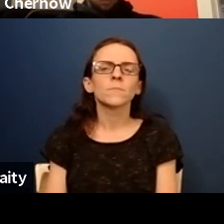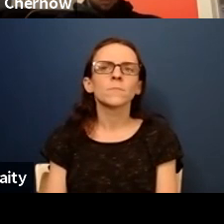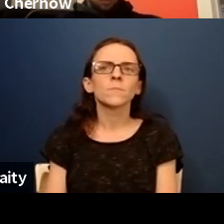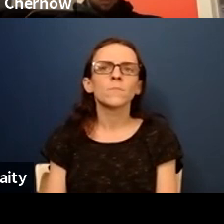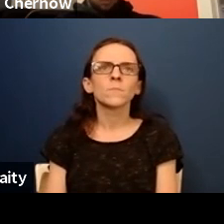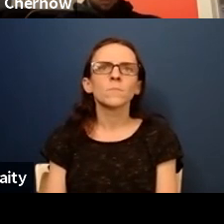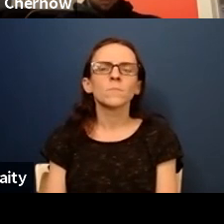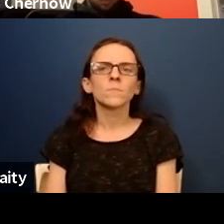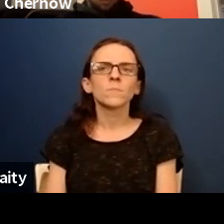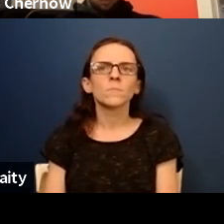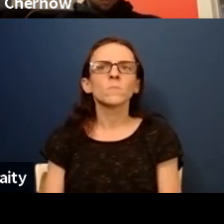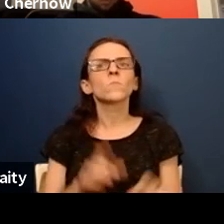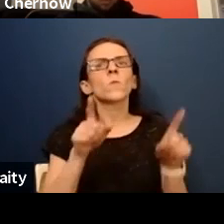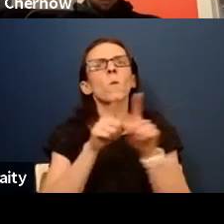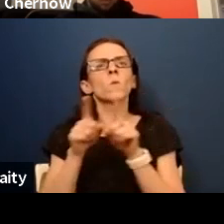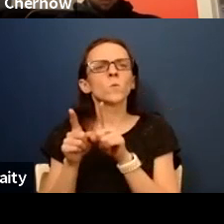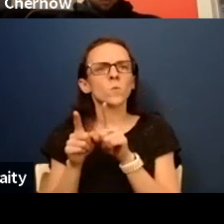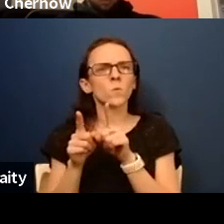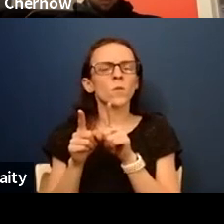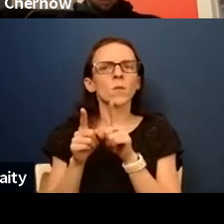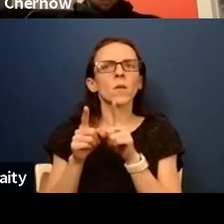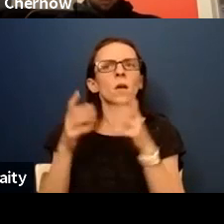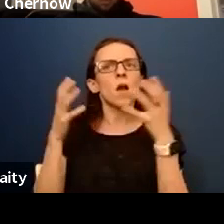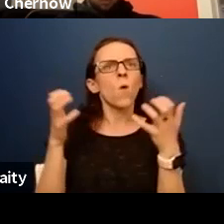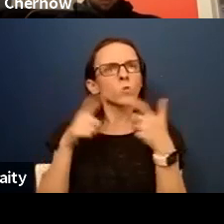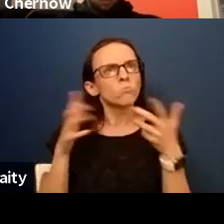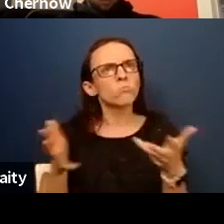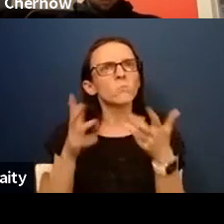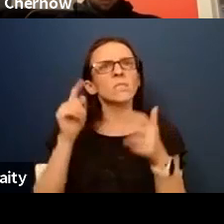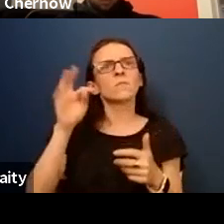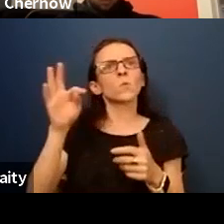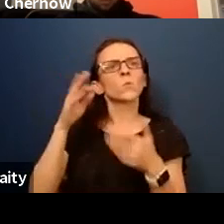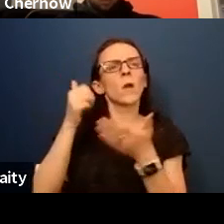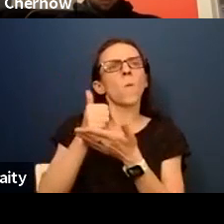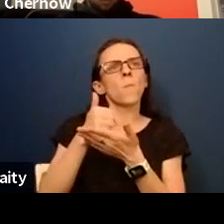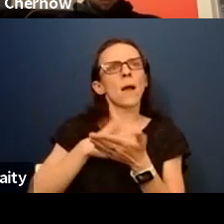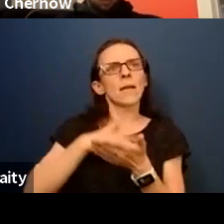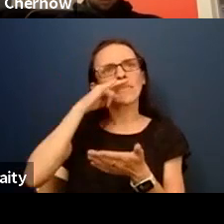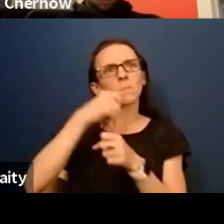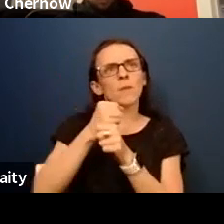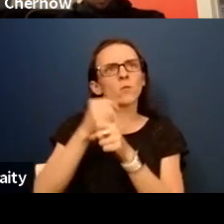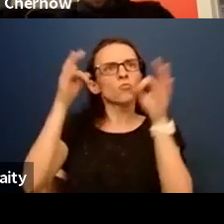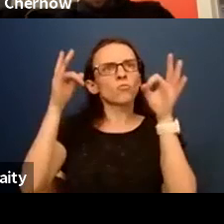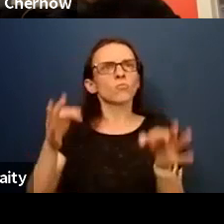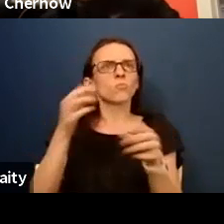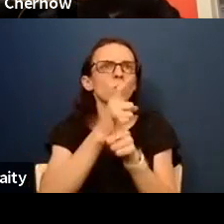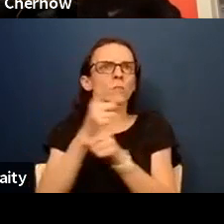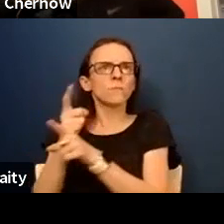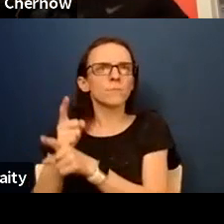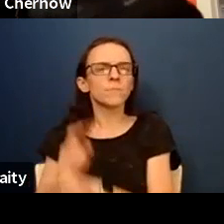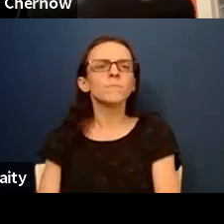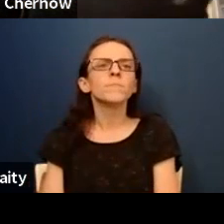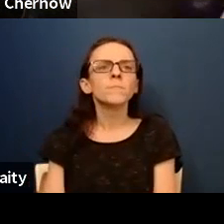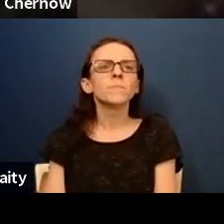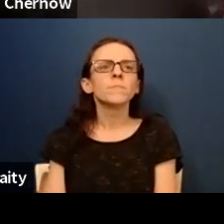be one of the task force members, so I can help my kids to make the right decisions. 但係咧，我好似我咁樣